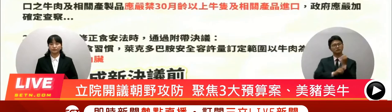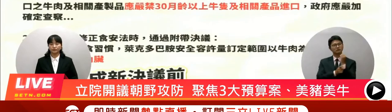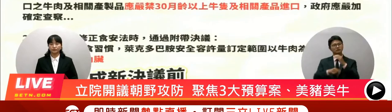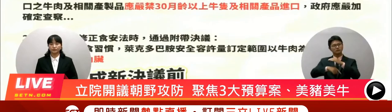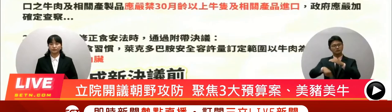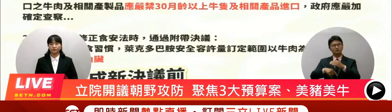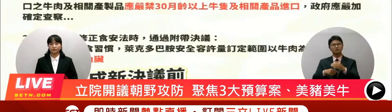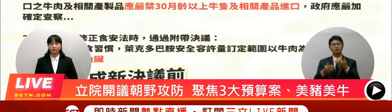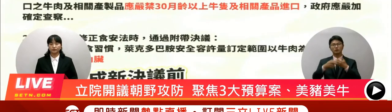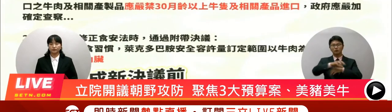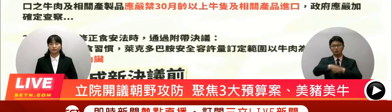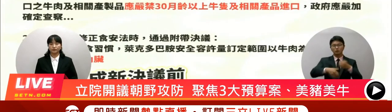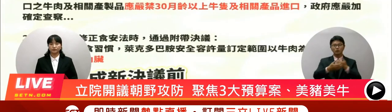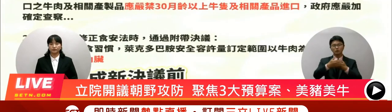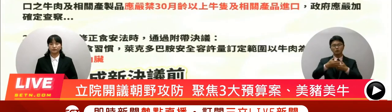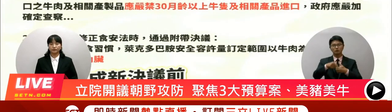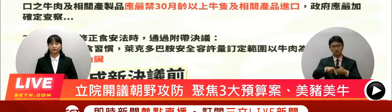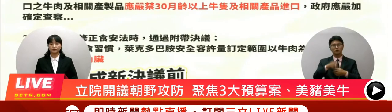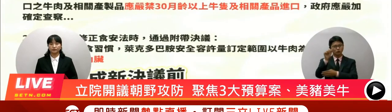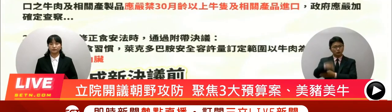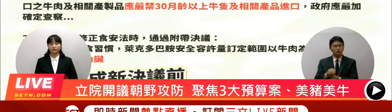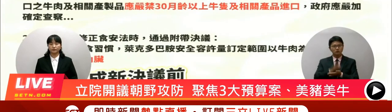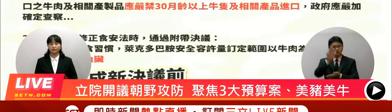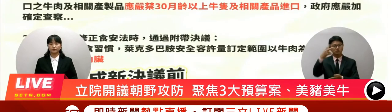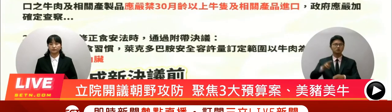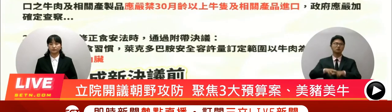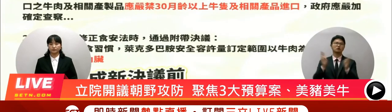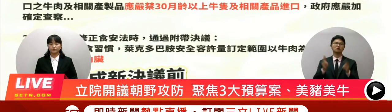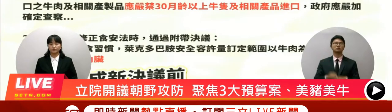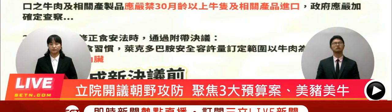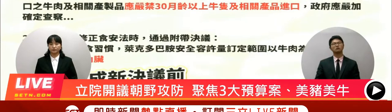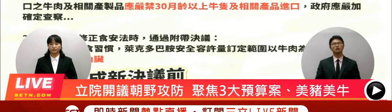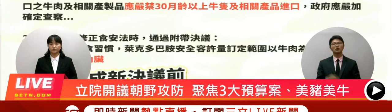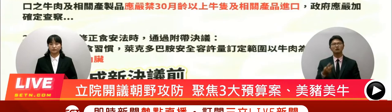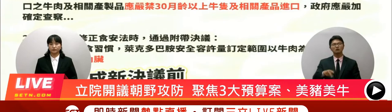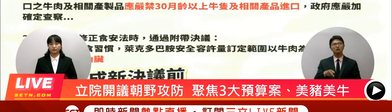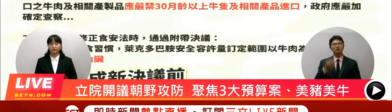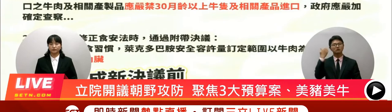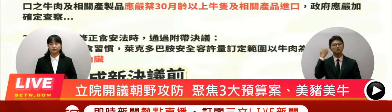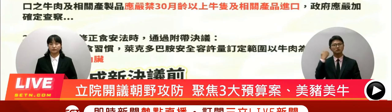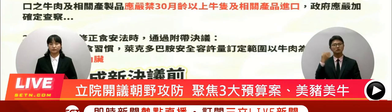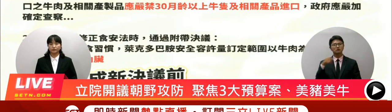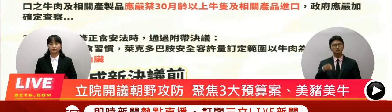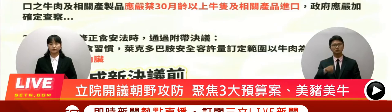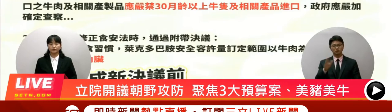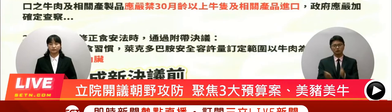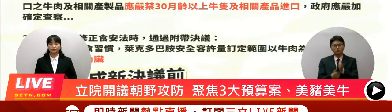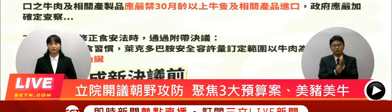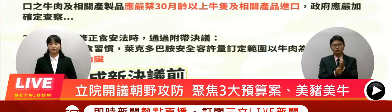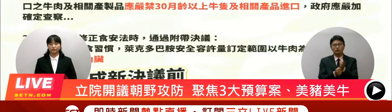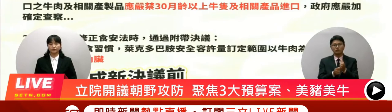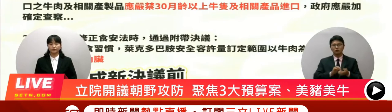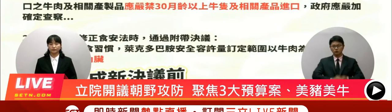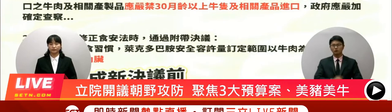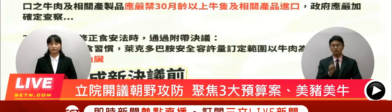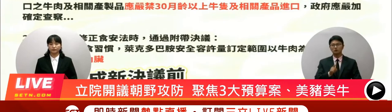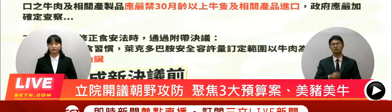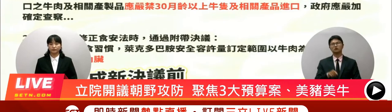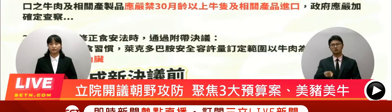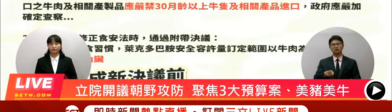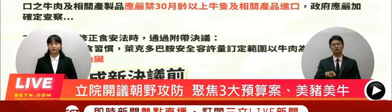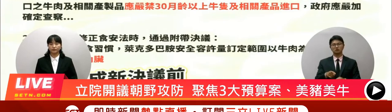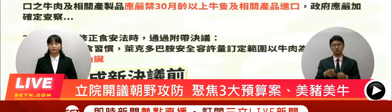卫环经济委员会的讨论，经同意后才能开放。又或者是说，当初的附带决议其实也明确的载定说，不得包含